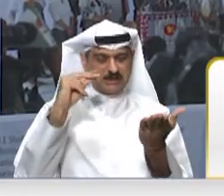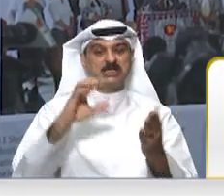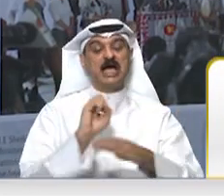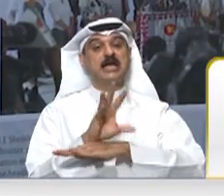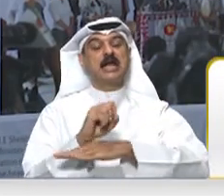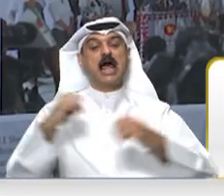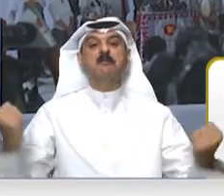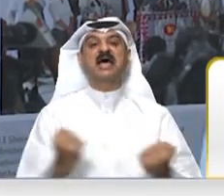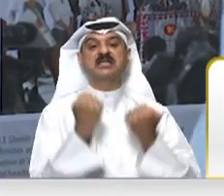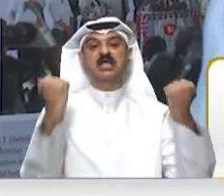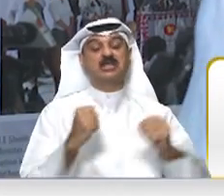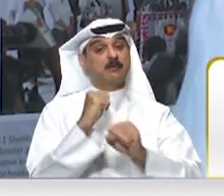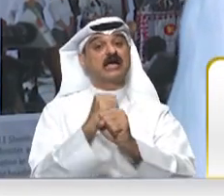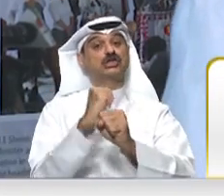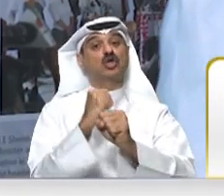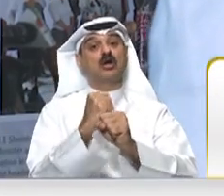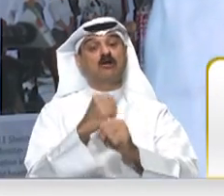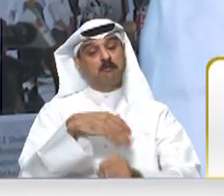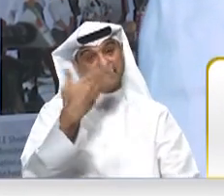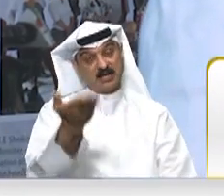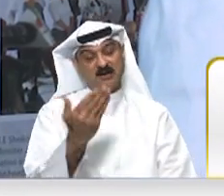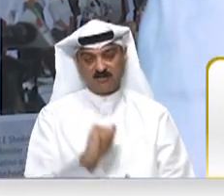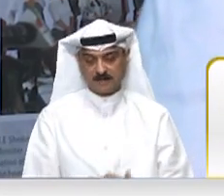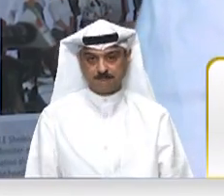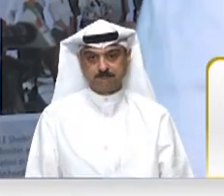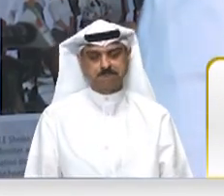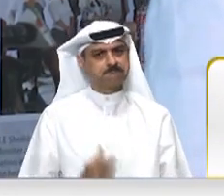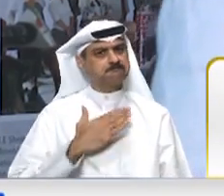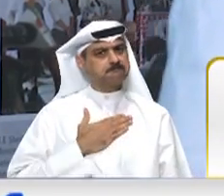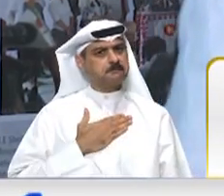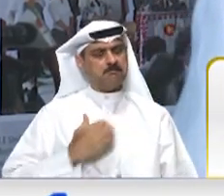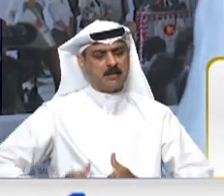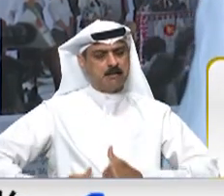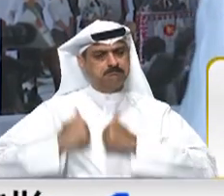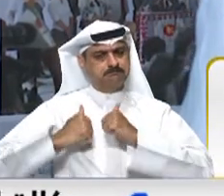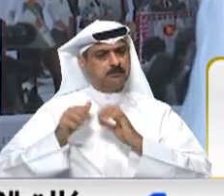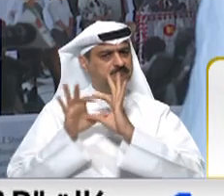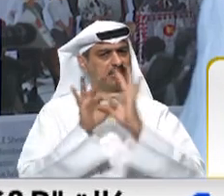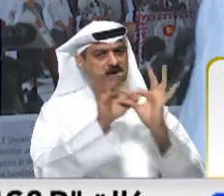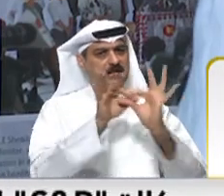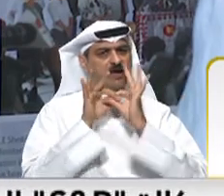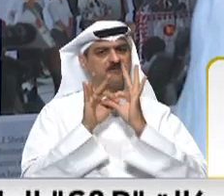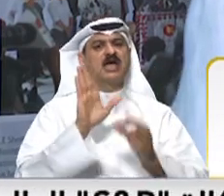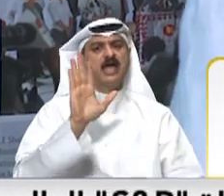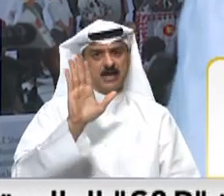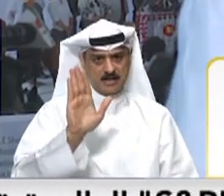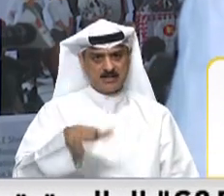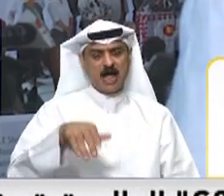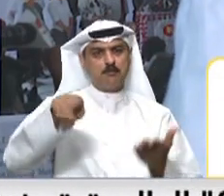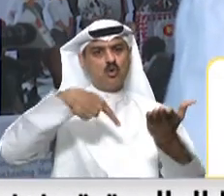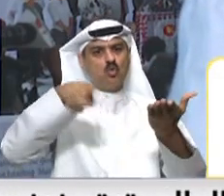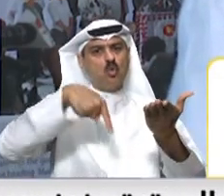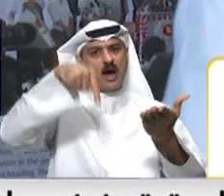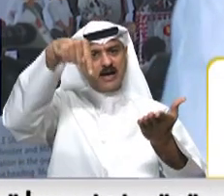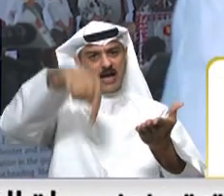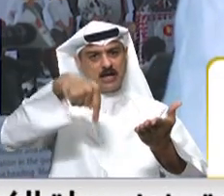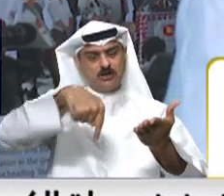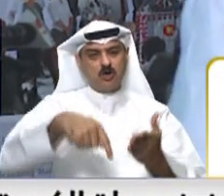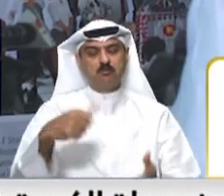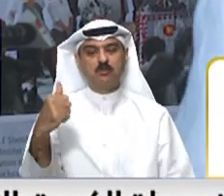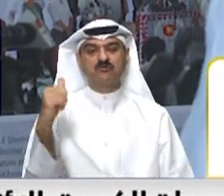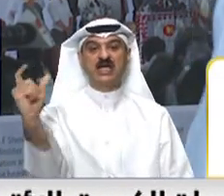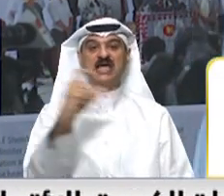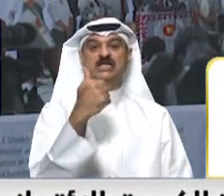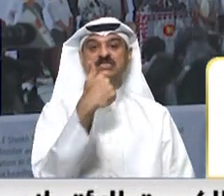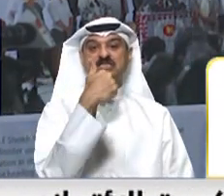المفوضيه طبعا فخورون في هذا التعاون وبالذات انه احن بنوقع في هذا الشهر يونيو الذي